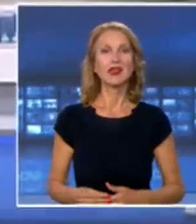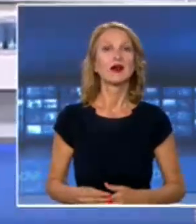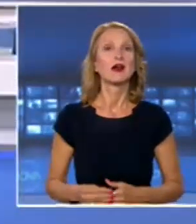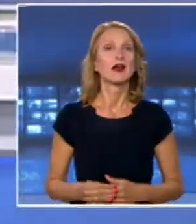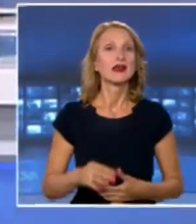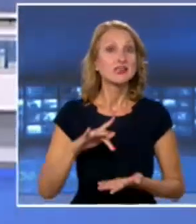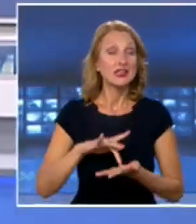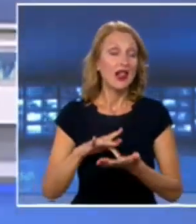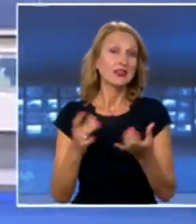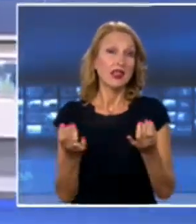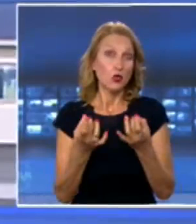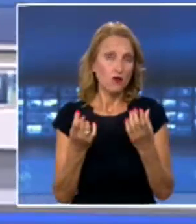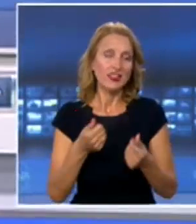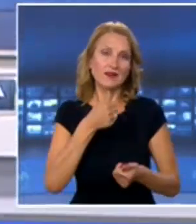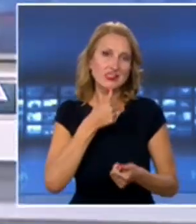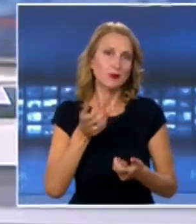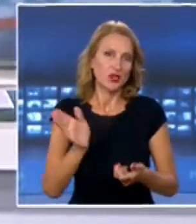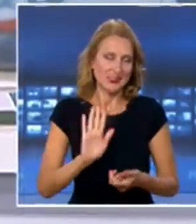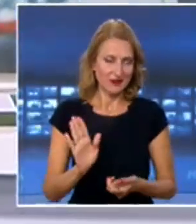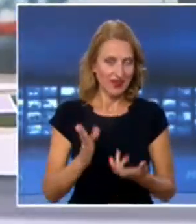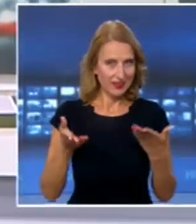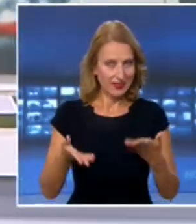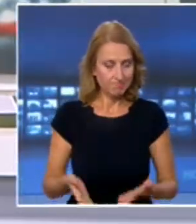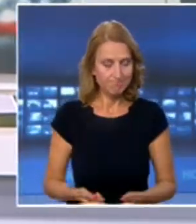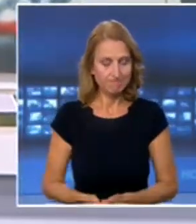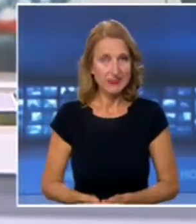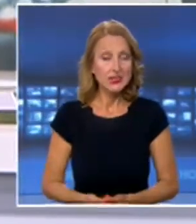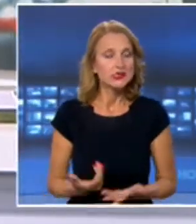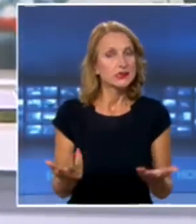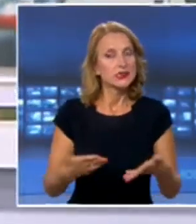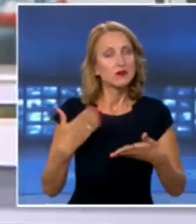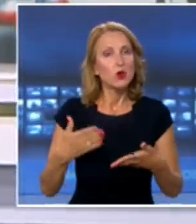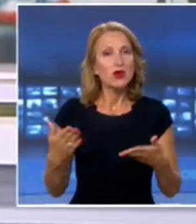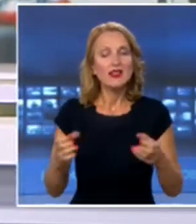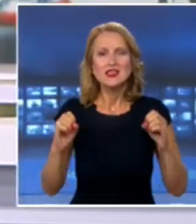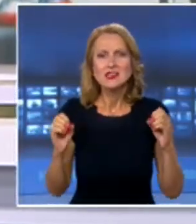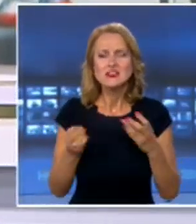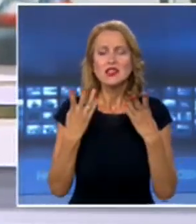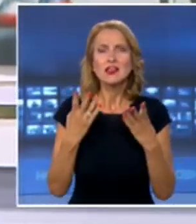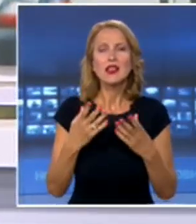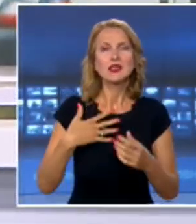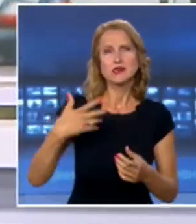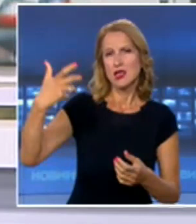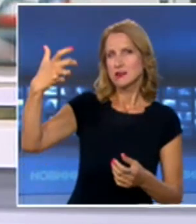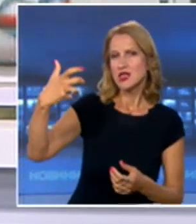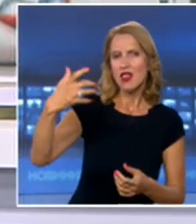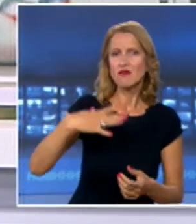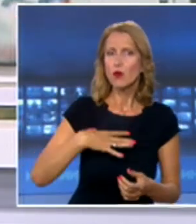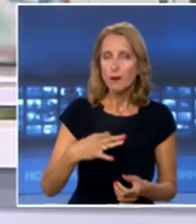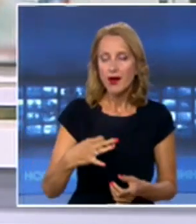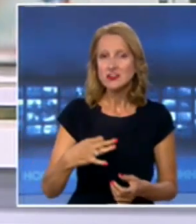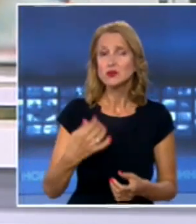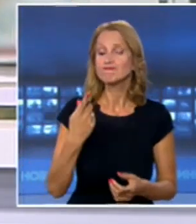Здравейте с централните новини в събота. Здравейте. Пореден инцидент с фатален край след опит за екстремно селфи. Момче на 19